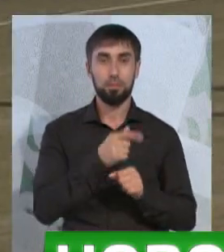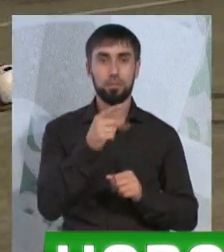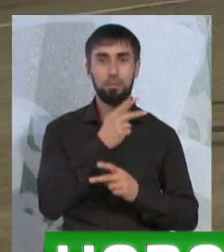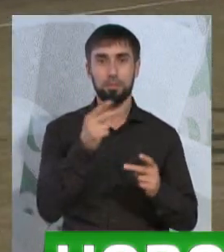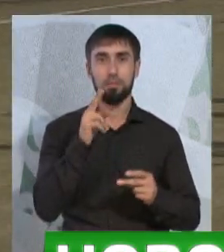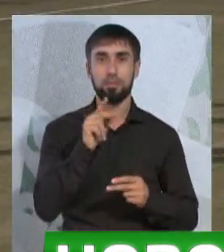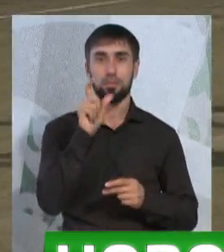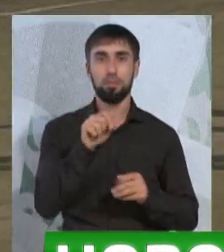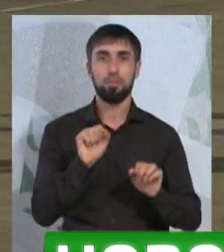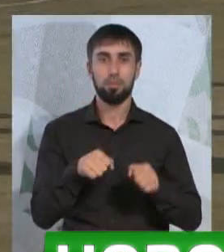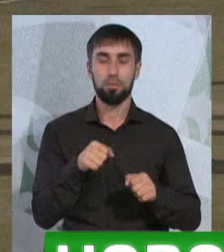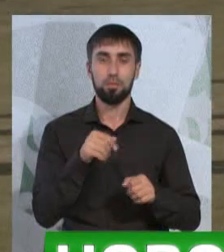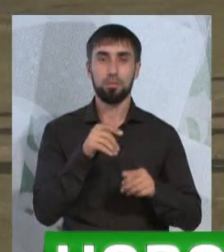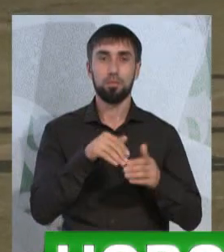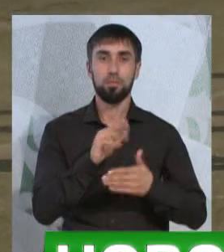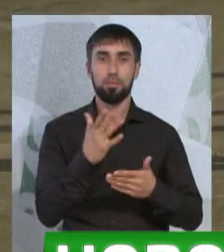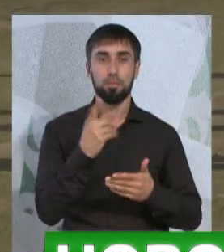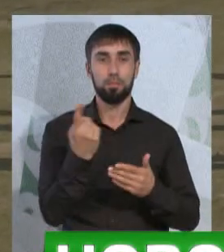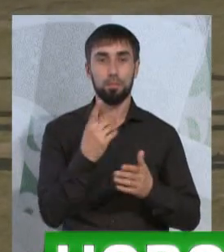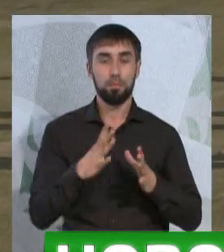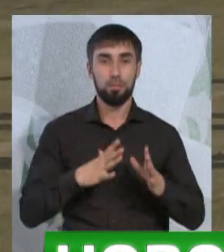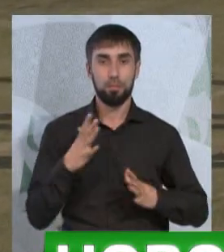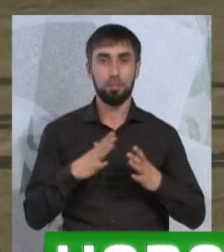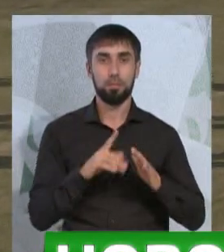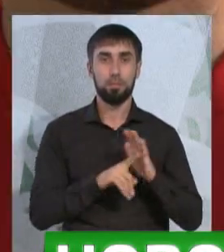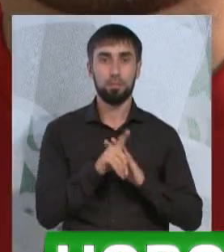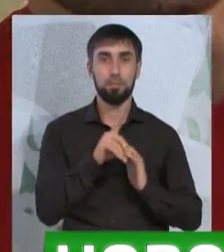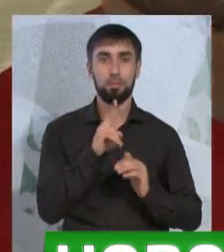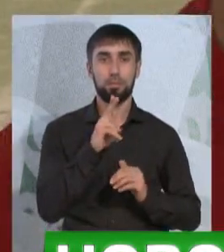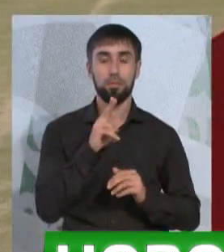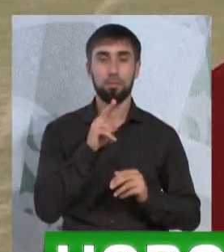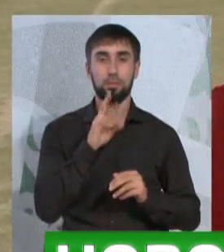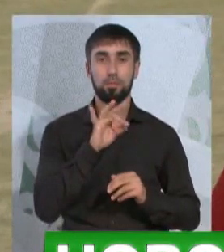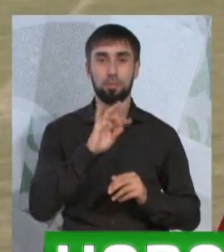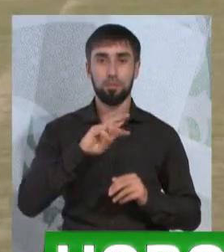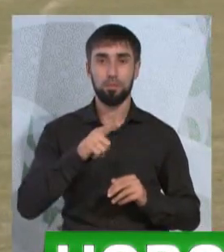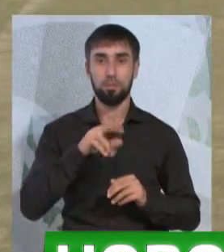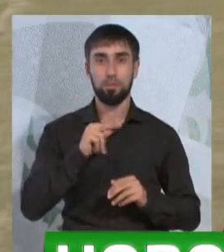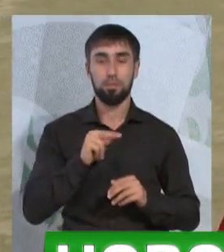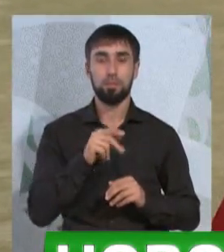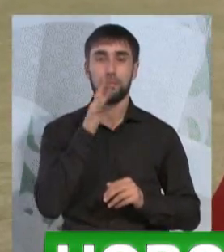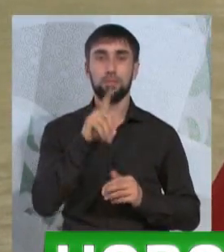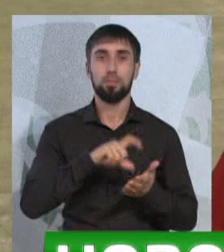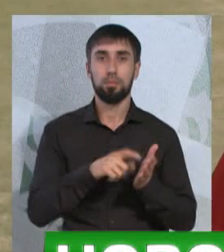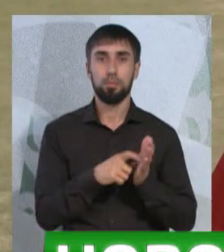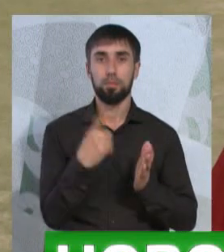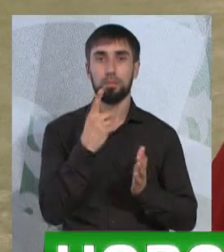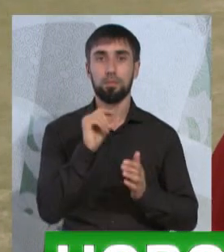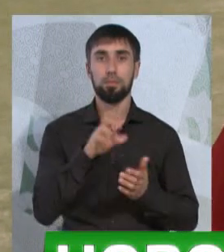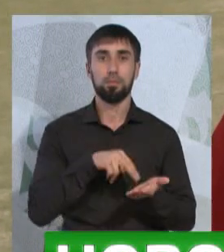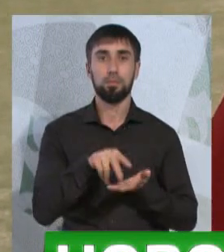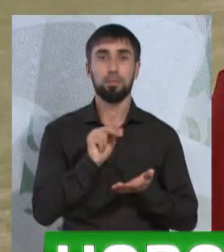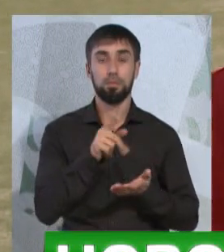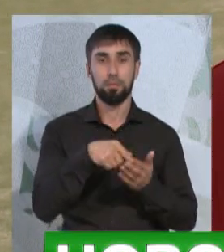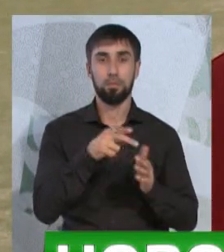на что способен. Поэтому первая тренировка начинается с контроля мяча. Начало, как в школу приходишь, в первый класс, что мы начинаем? Это с